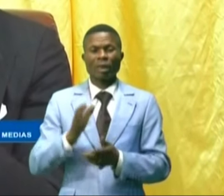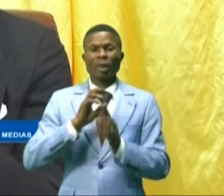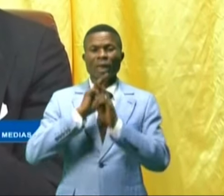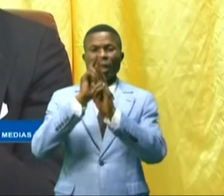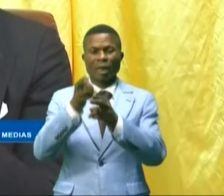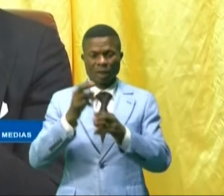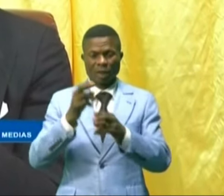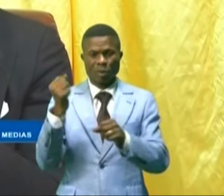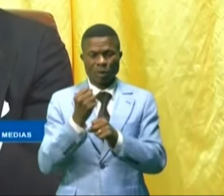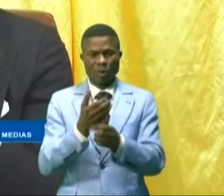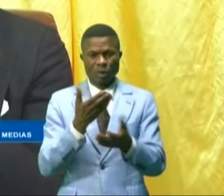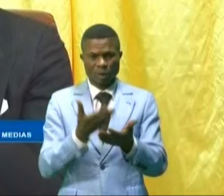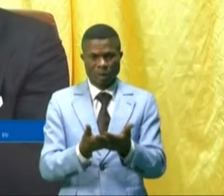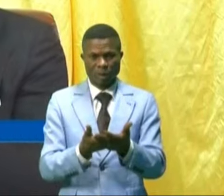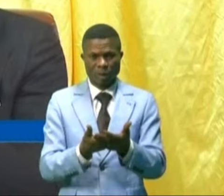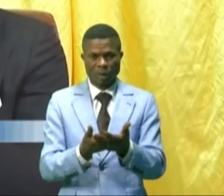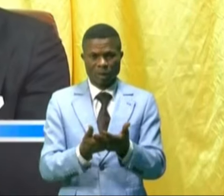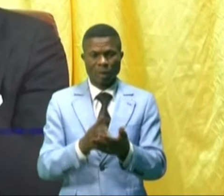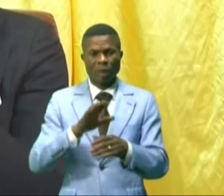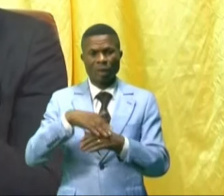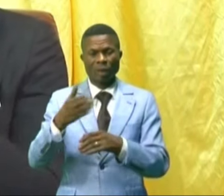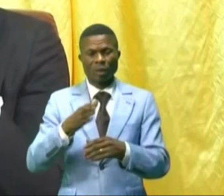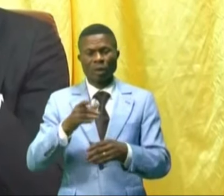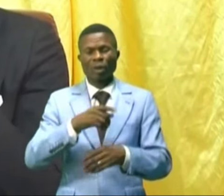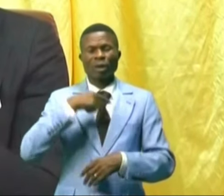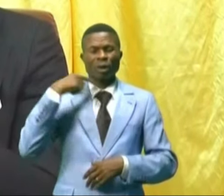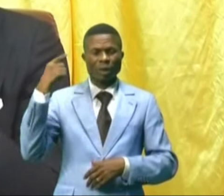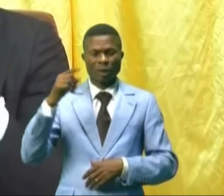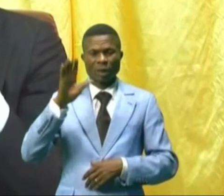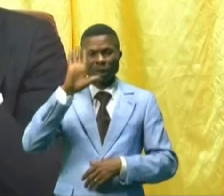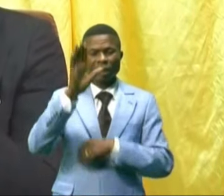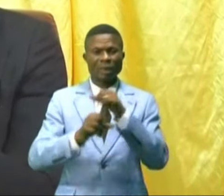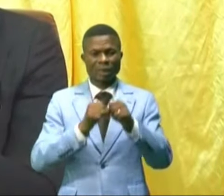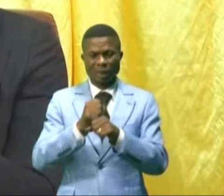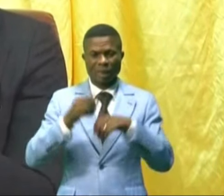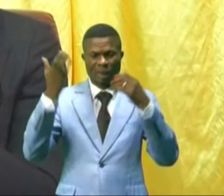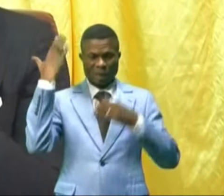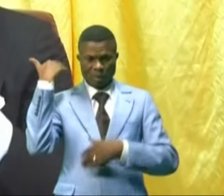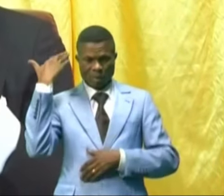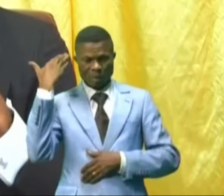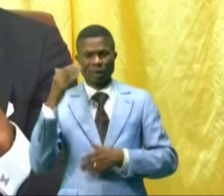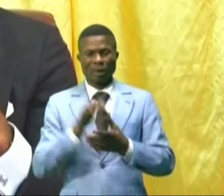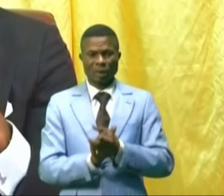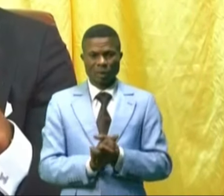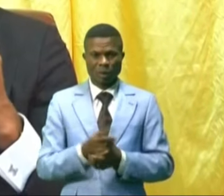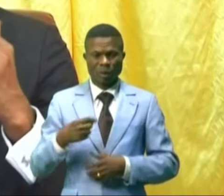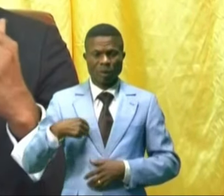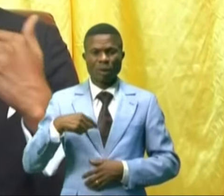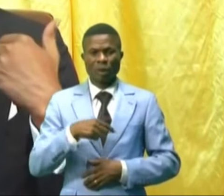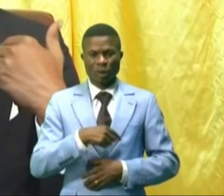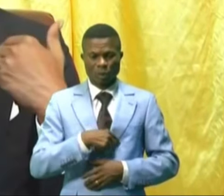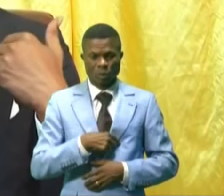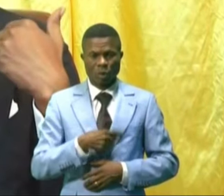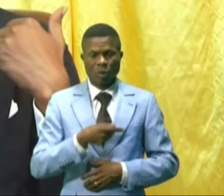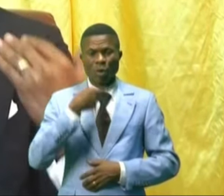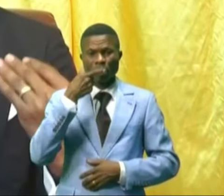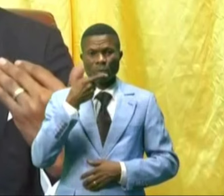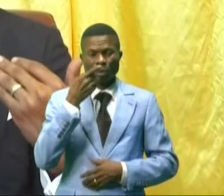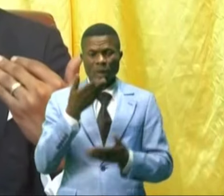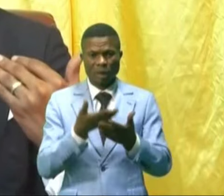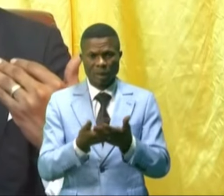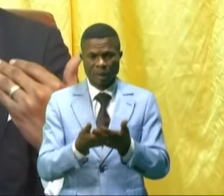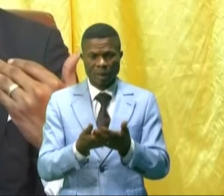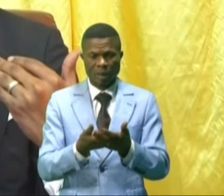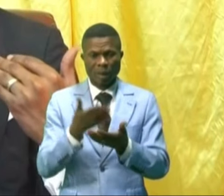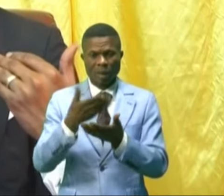profession en termes d'enjeux de ce côté-là, organisation des médias, etc., mais aussi en termes d'interface